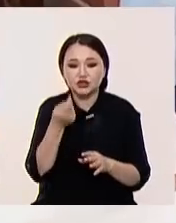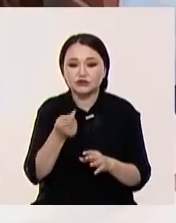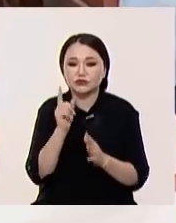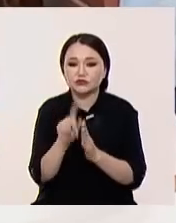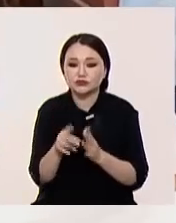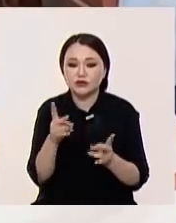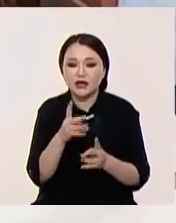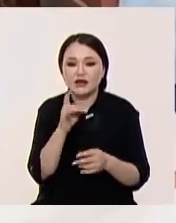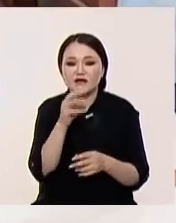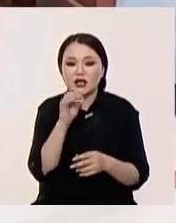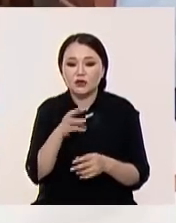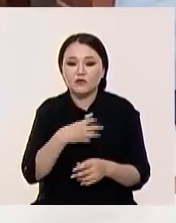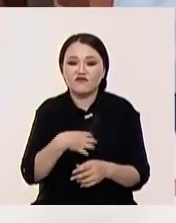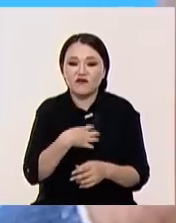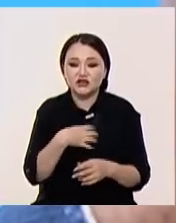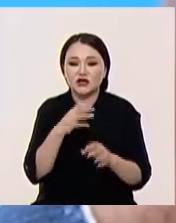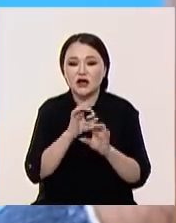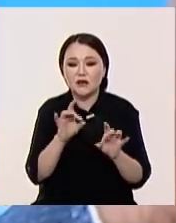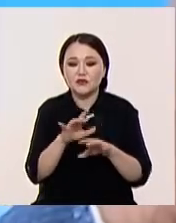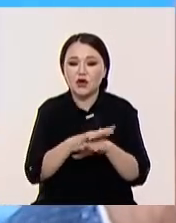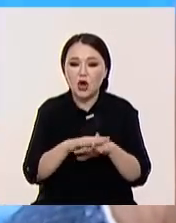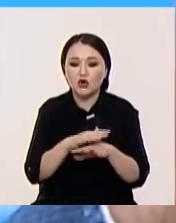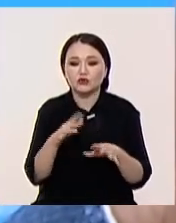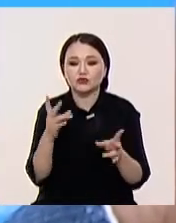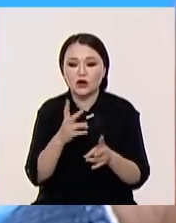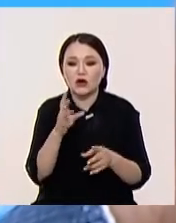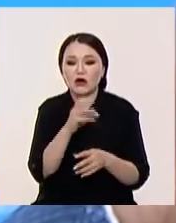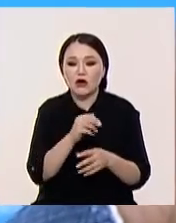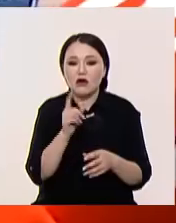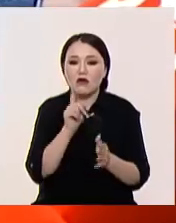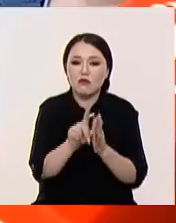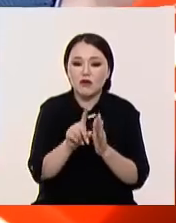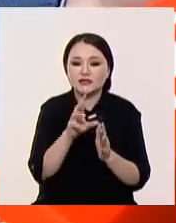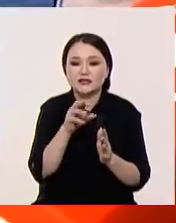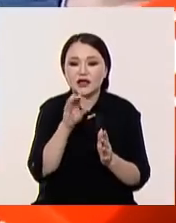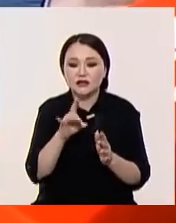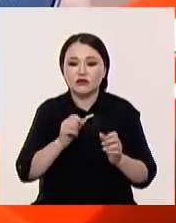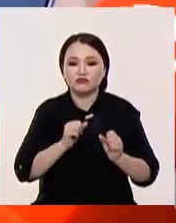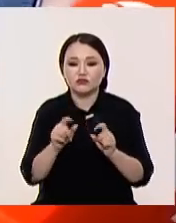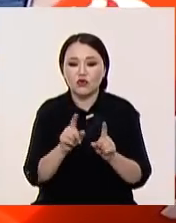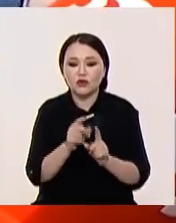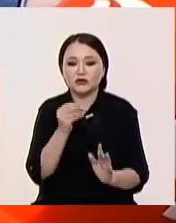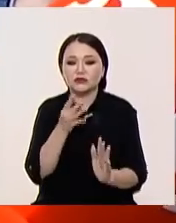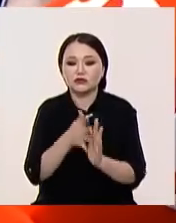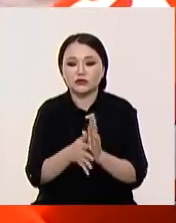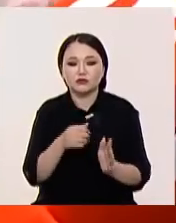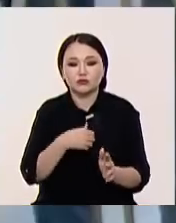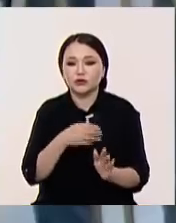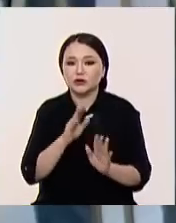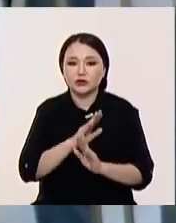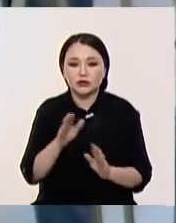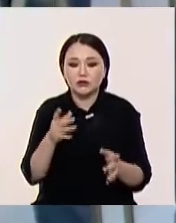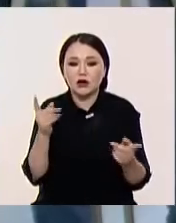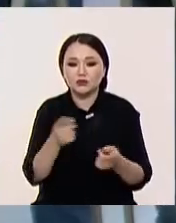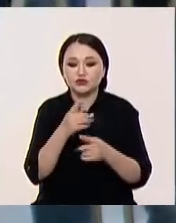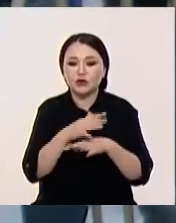аптада референдумның маңыздылығын халыққа түсіндіреміз деп өңірлерге шыққан сенаторлар іссапарға мұндай қаржы жұмсамаймыз дейді.